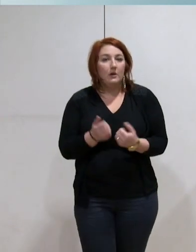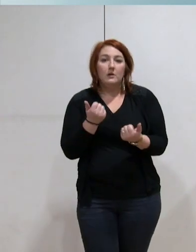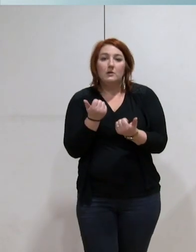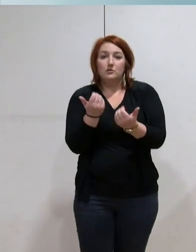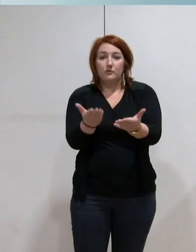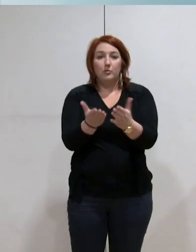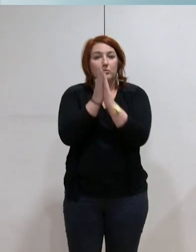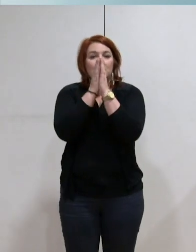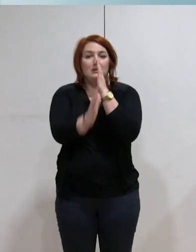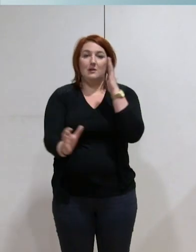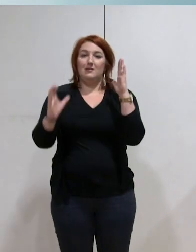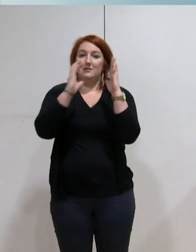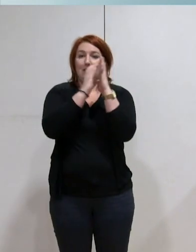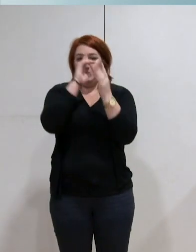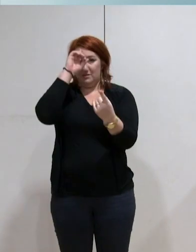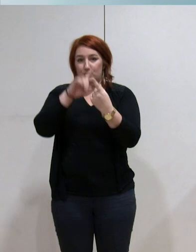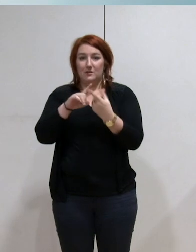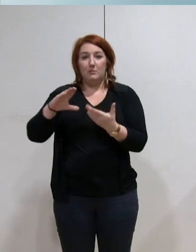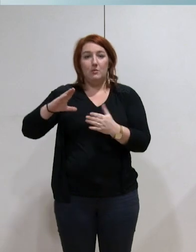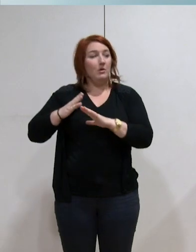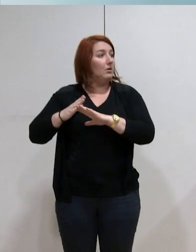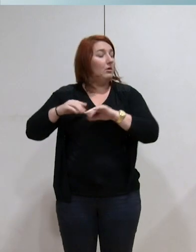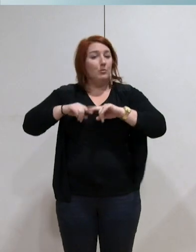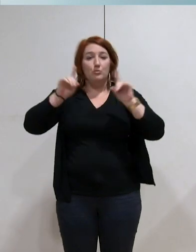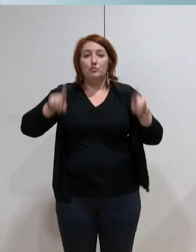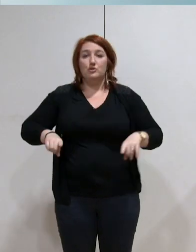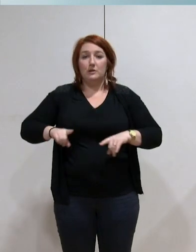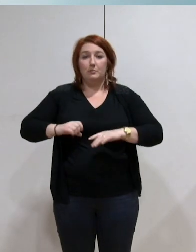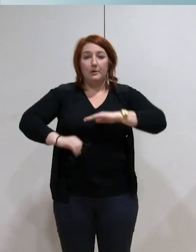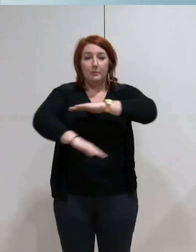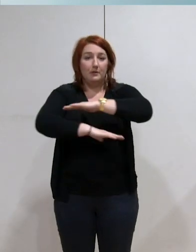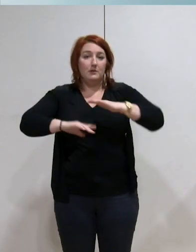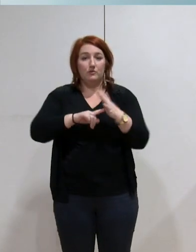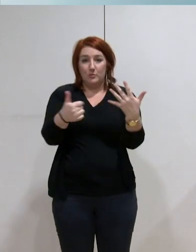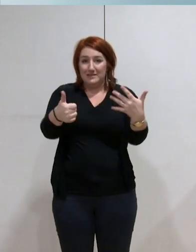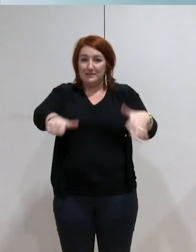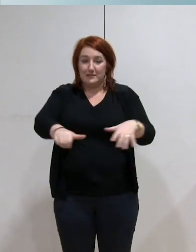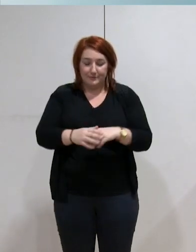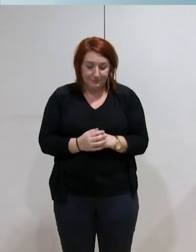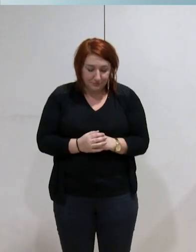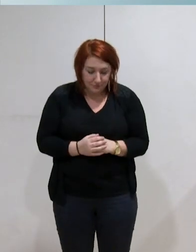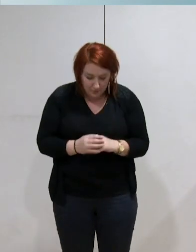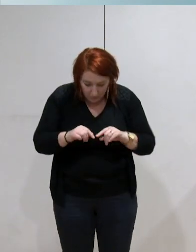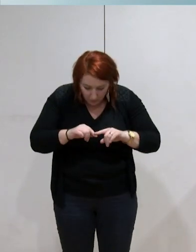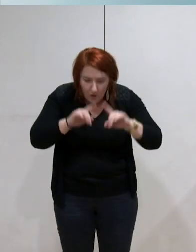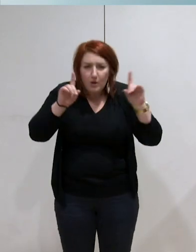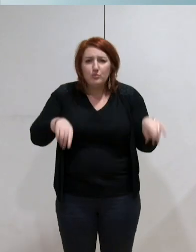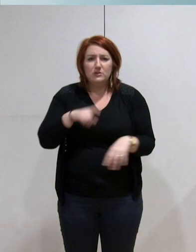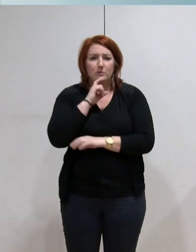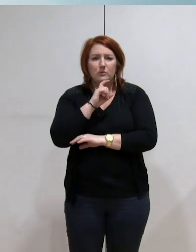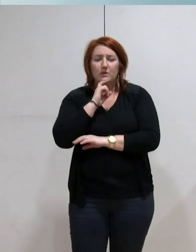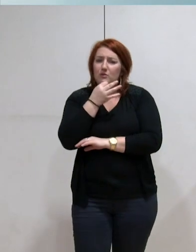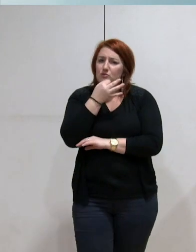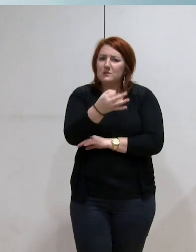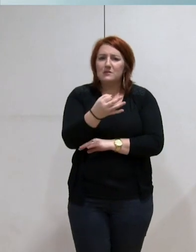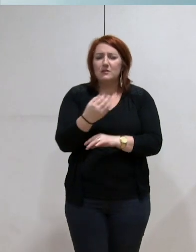budget primitif 2016 un budget qui comme je disais ne ressemble pas au budget qui